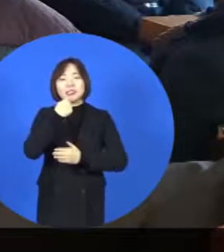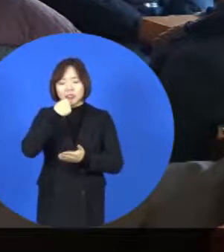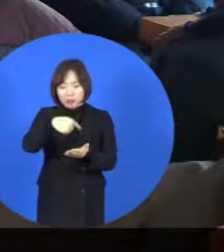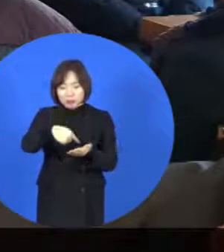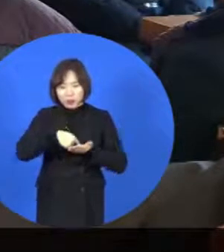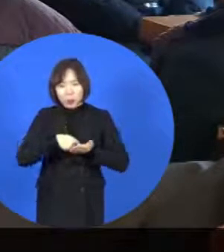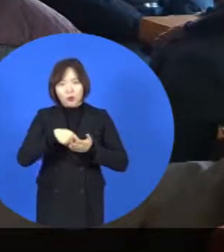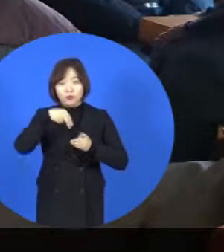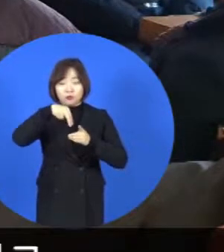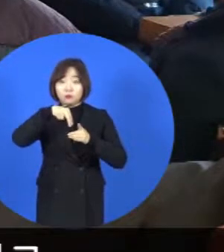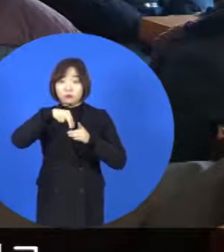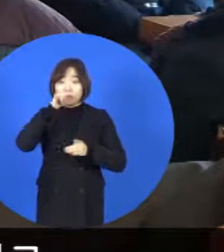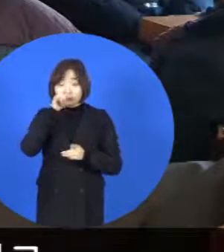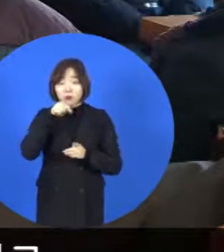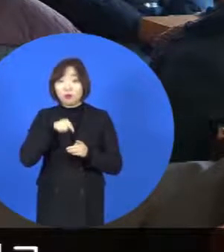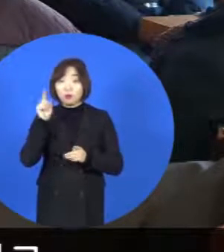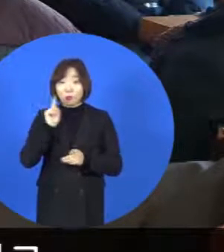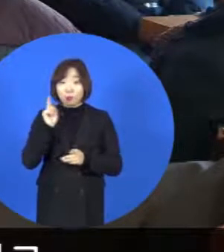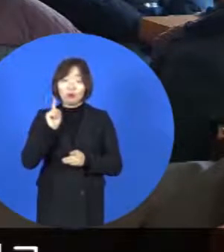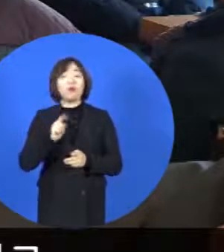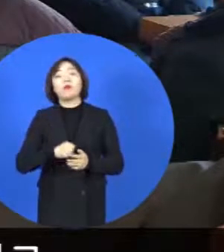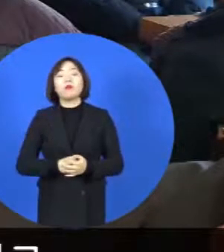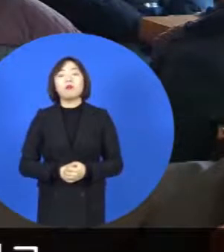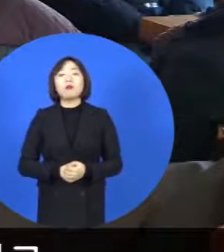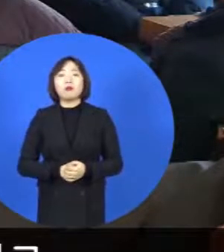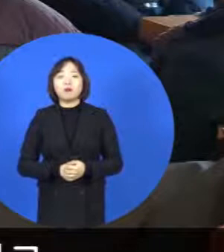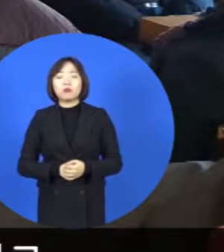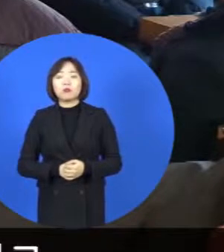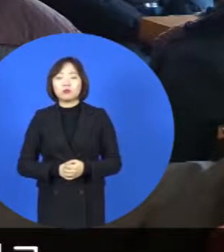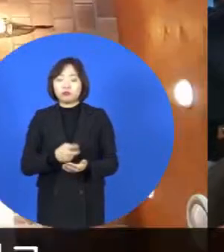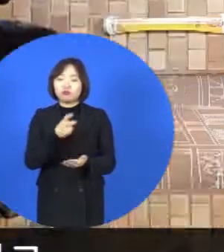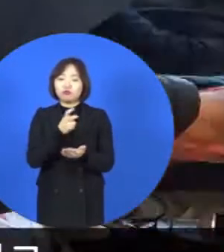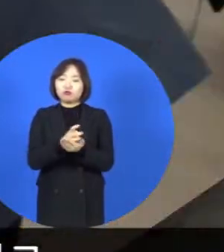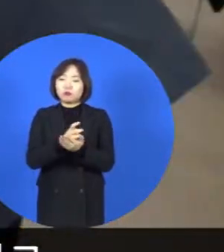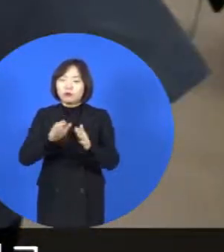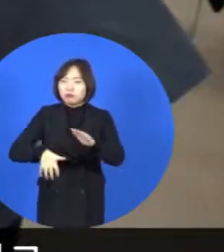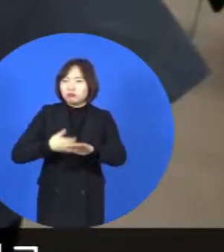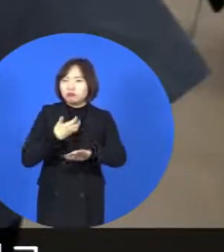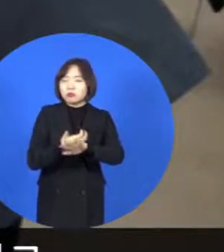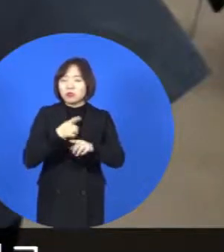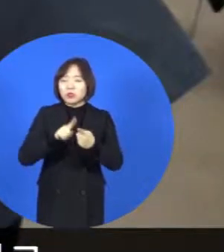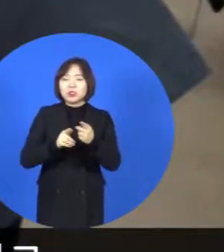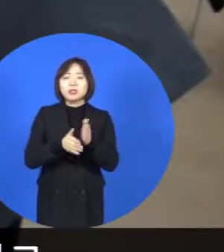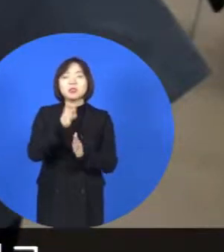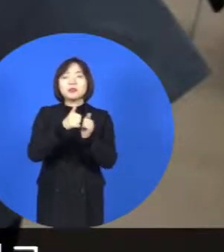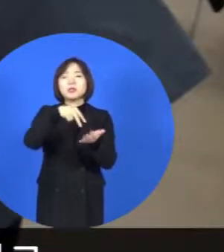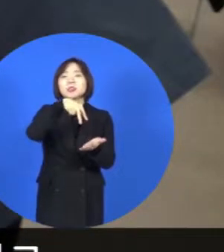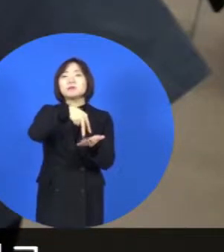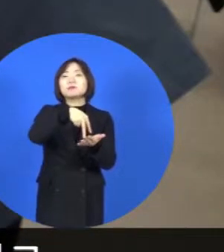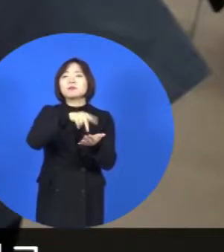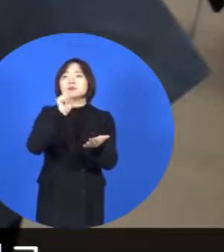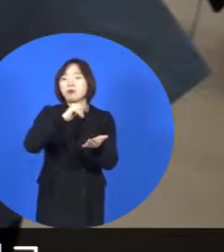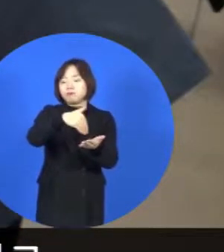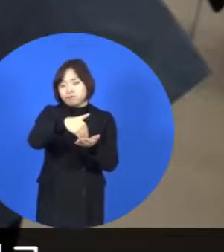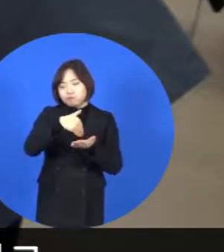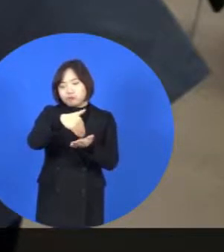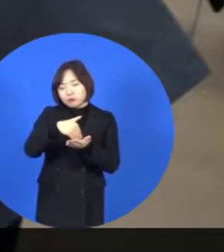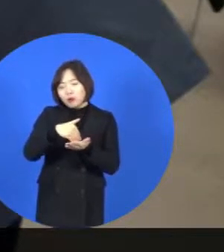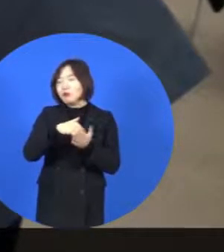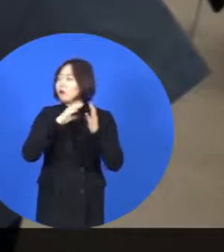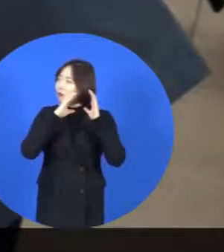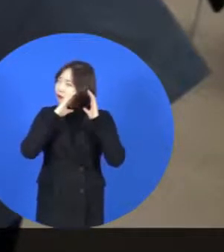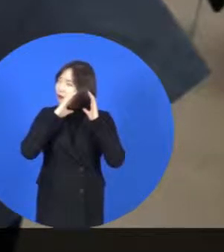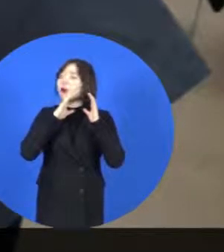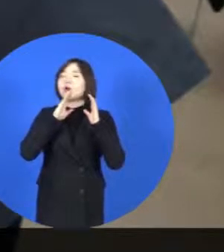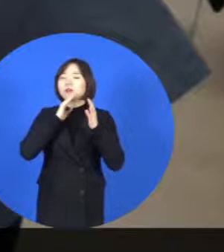신고센터를 운영합니다. 찾아가는 규제 신고센터는 규제 혁신 정책에 대한 시민들의 의견을 수렴하고